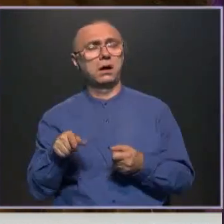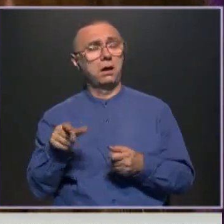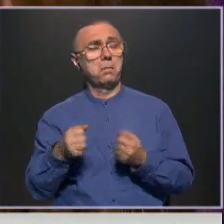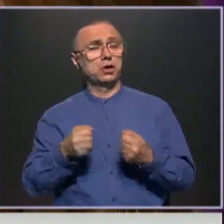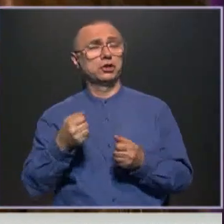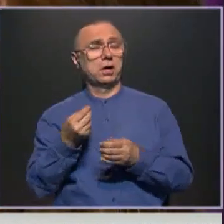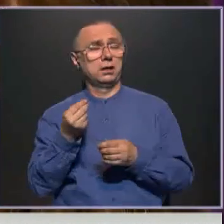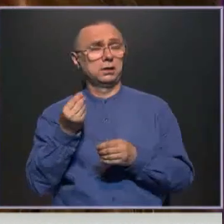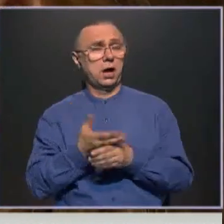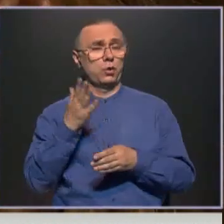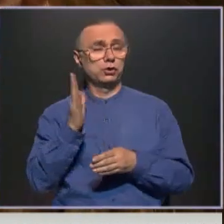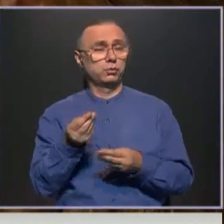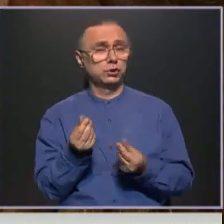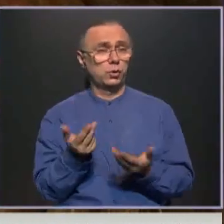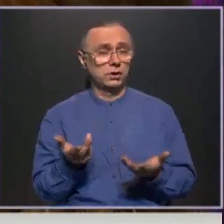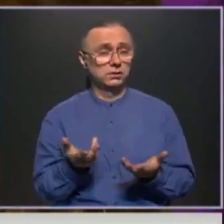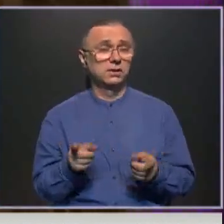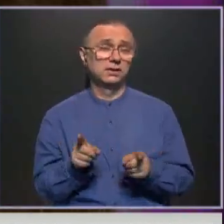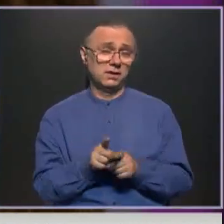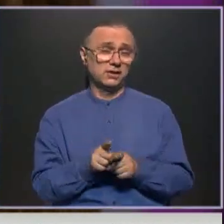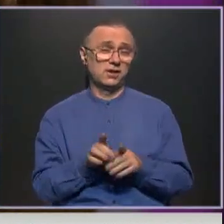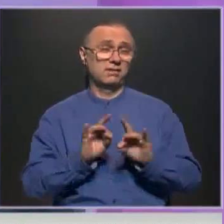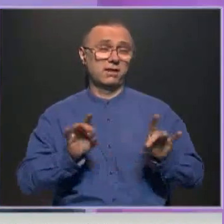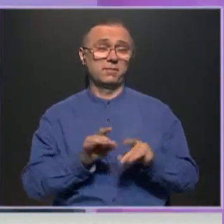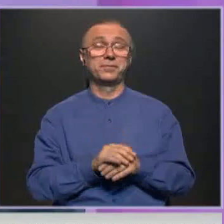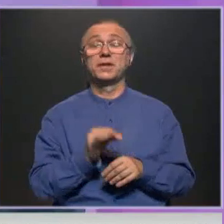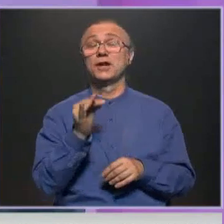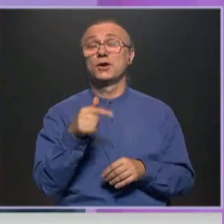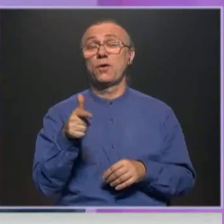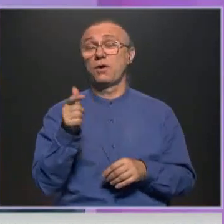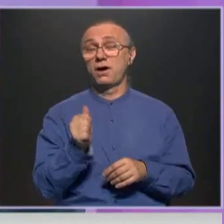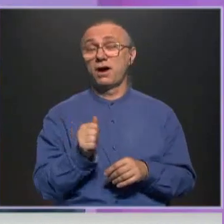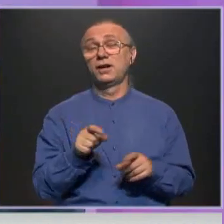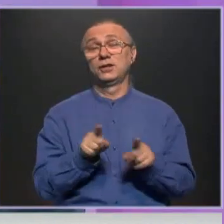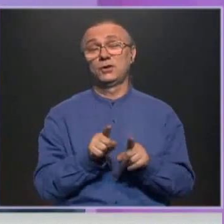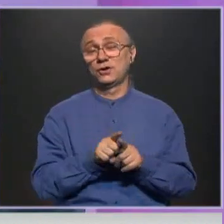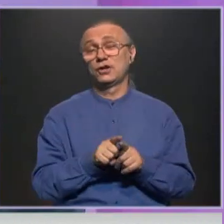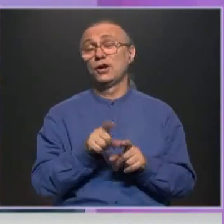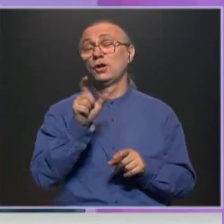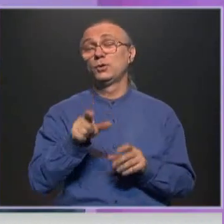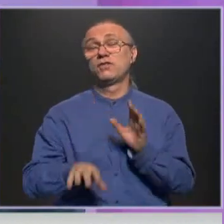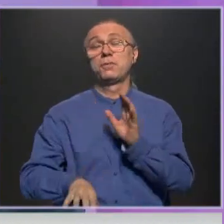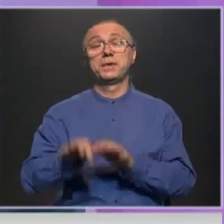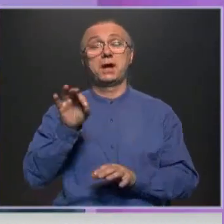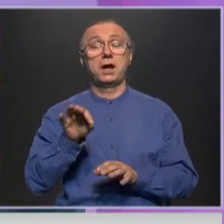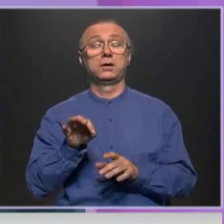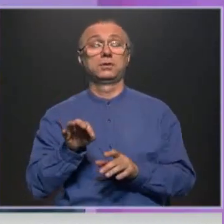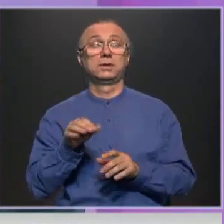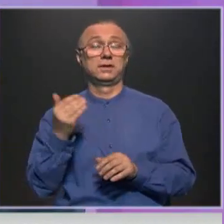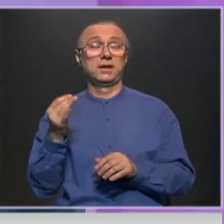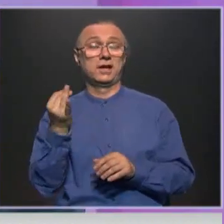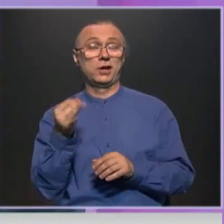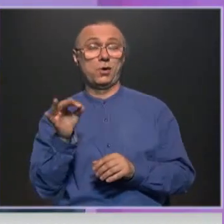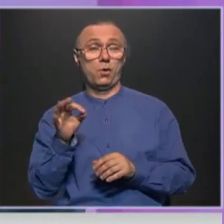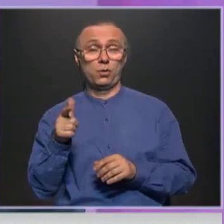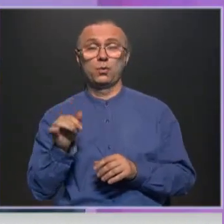так накручиваются, Вот точно так же и йога. Йога здесь, увы, чаще всего люди ее выбирают в качестве, как жертвы рекламы. Угу. Тем не